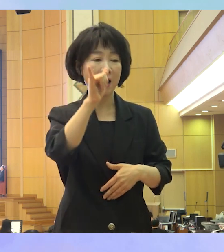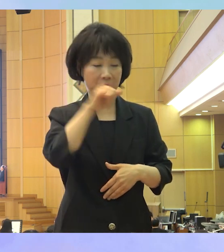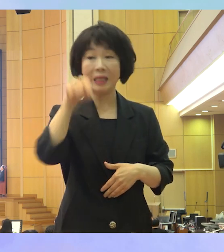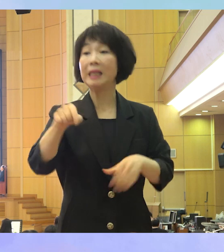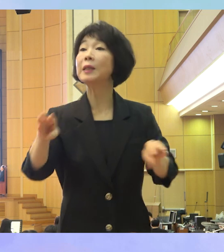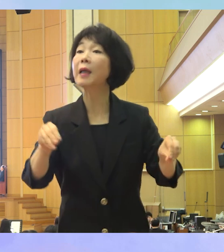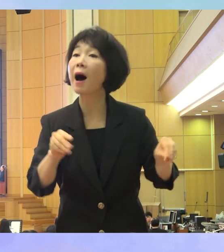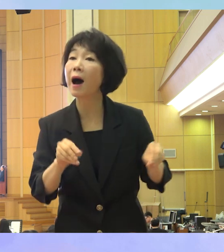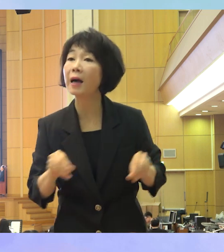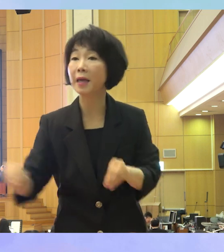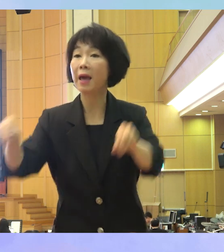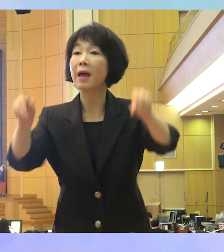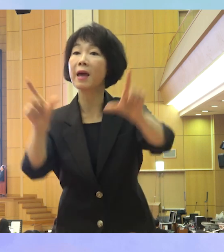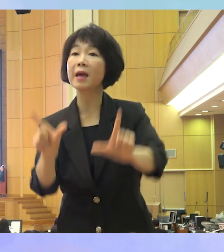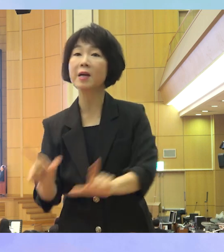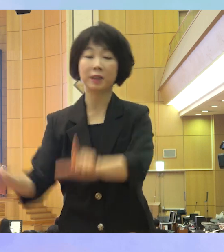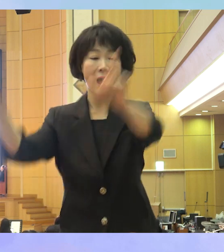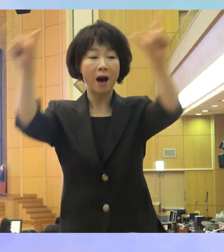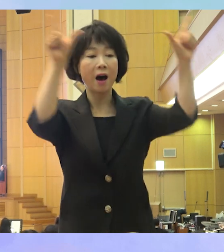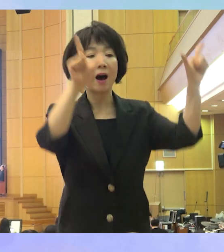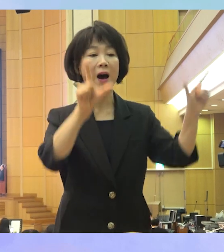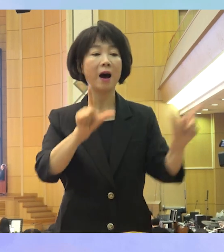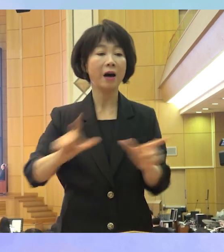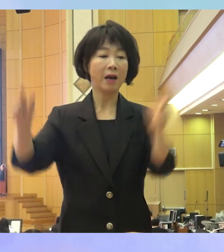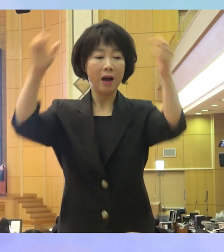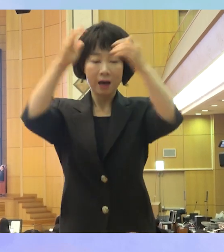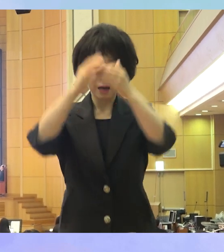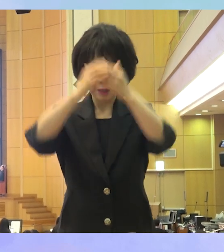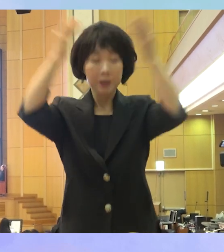행복이네. 이 땅에